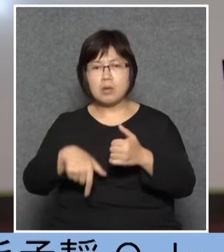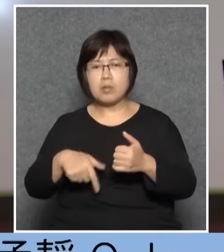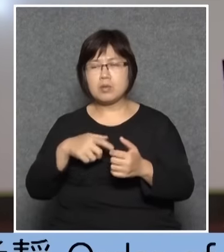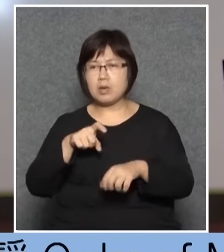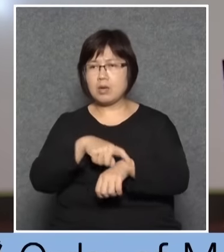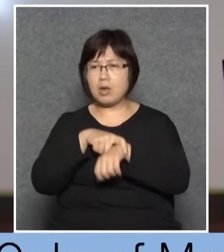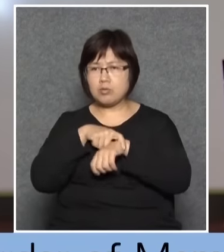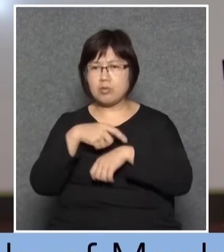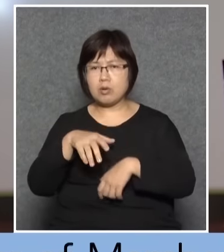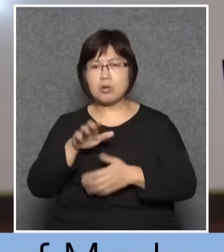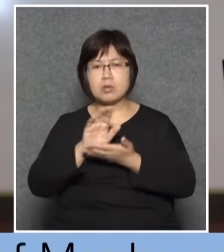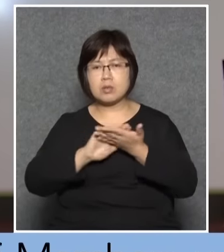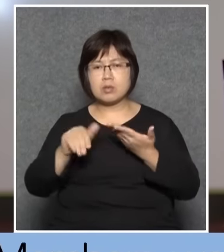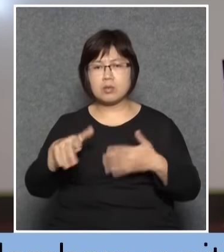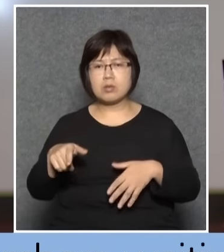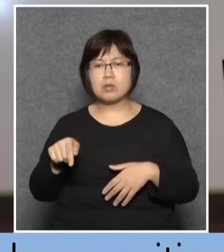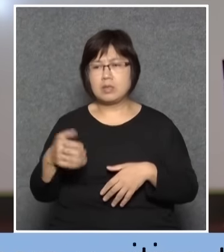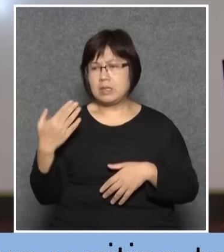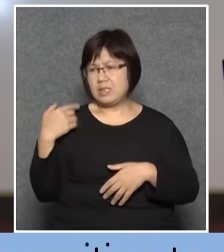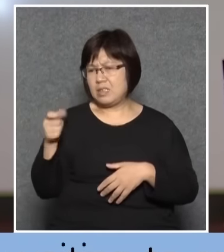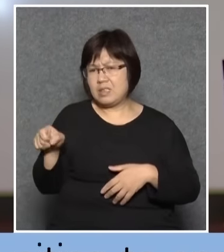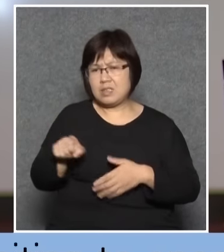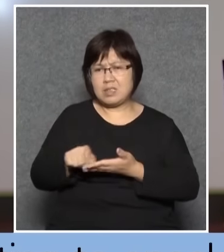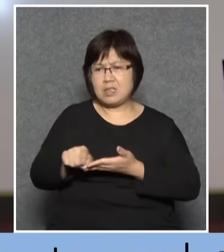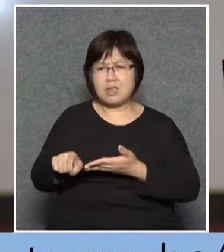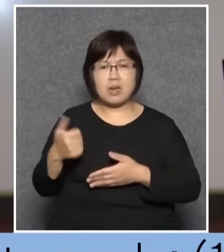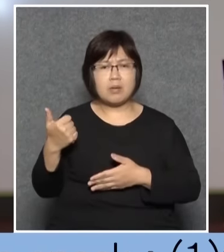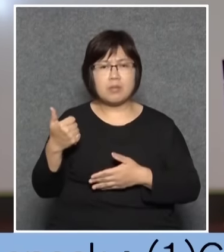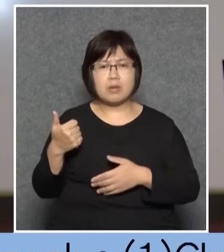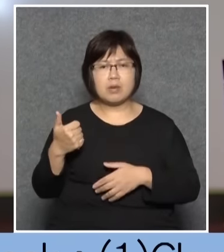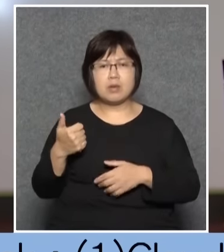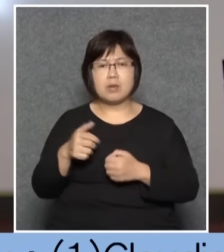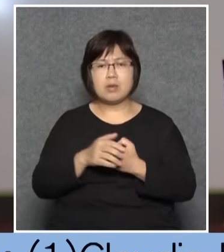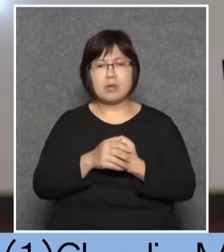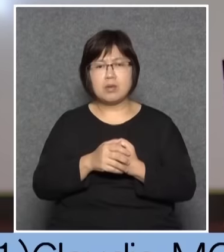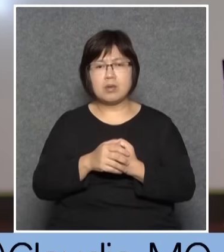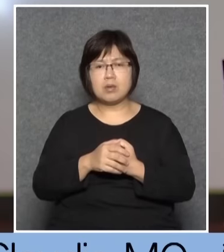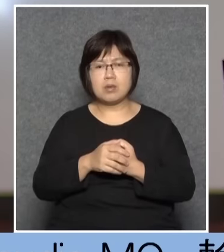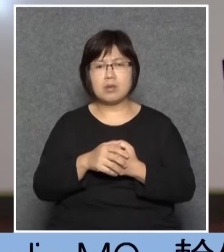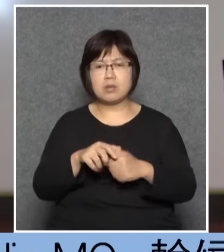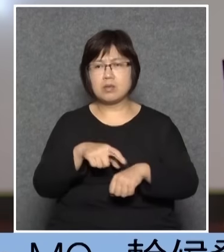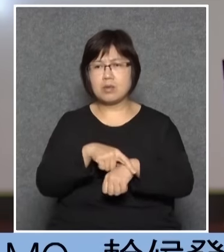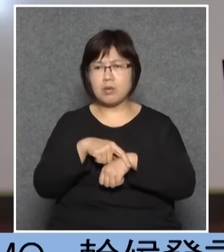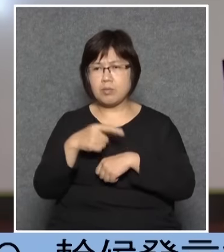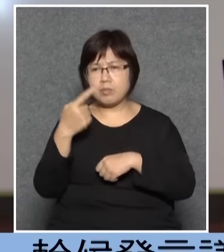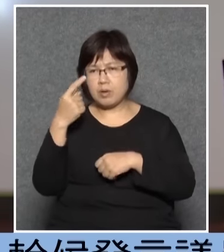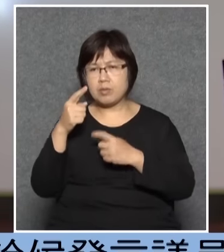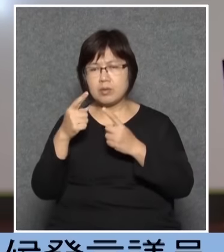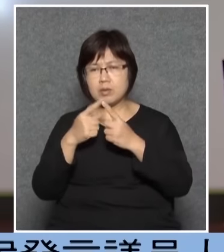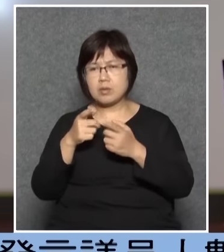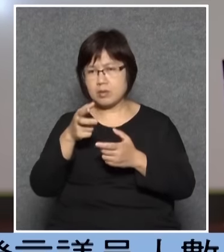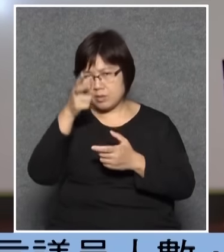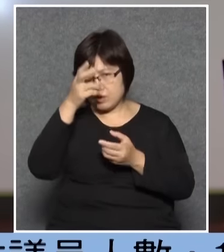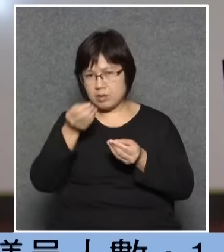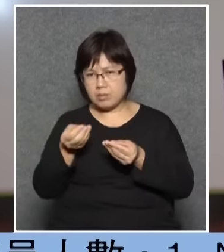總係清楚過嗰一句啦，大佬係咪啊？係逮捕某人後向有關當局提供